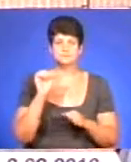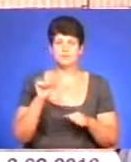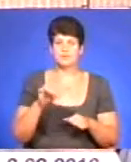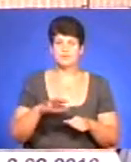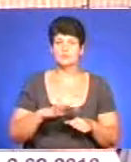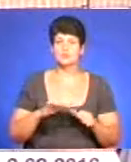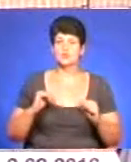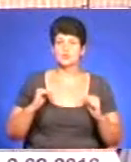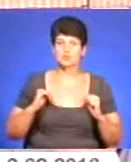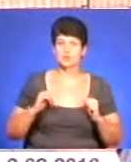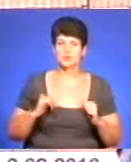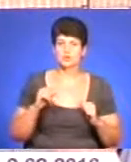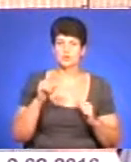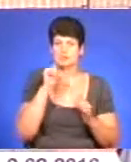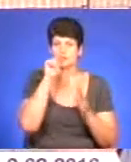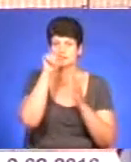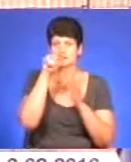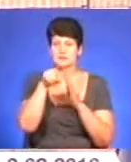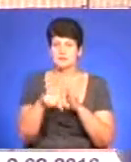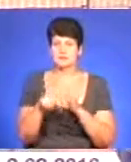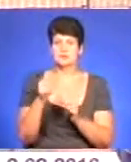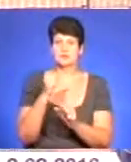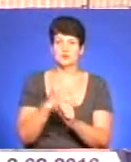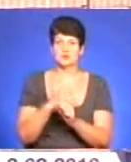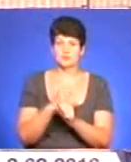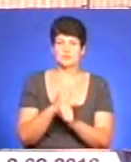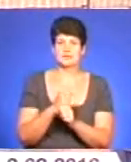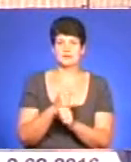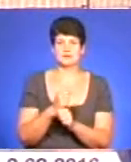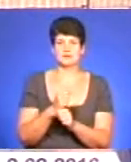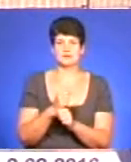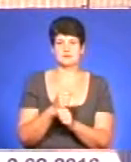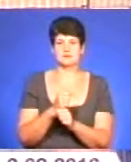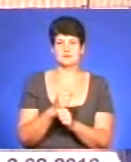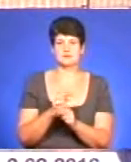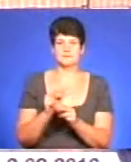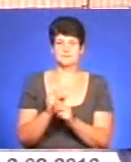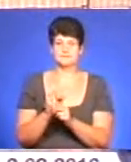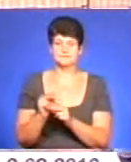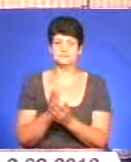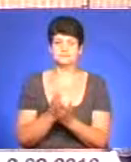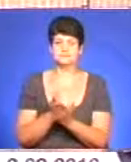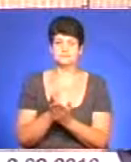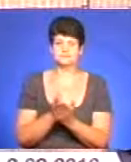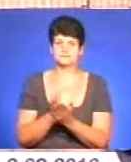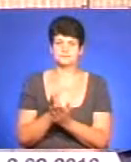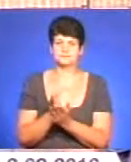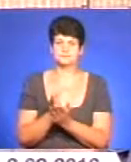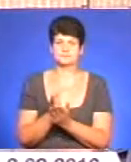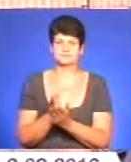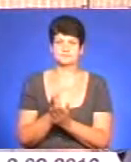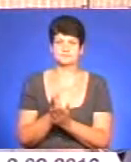спокійно туди війти в камеру, зробити якусь певну роботу, обслужити запірну арматуру,